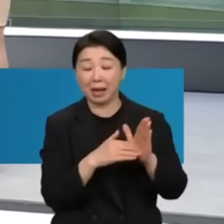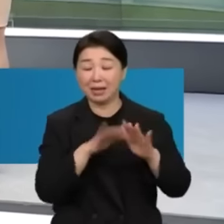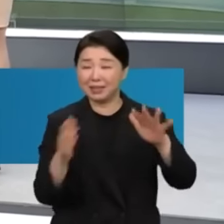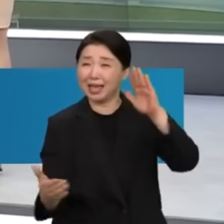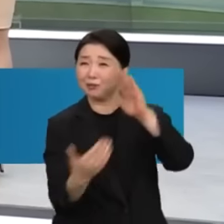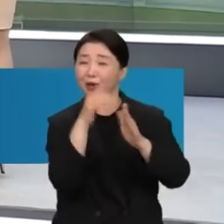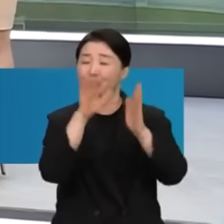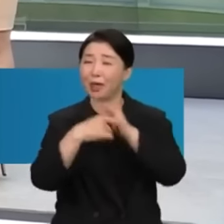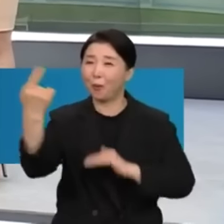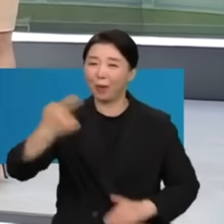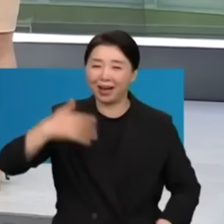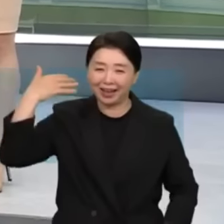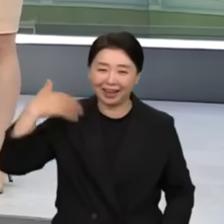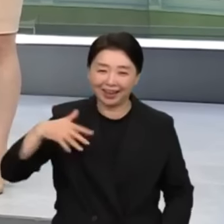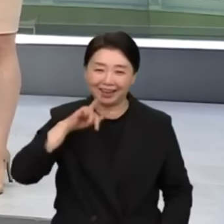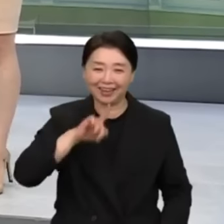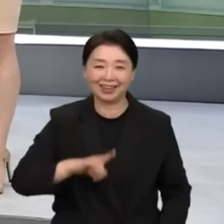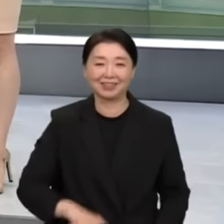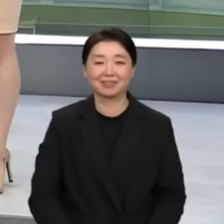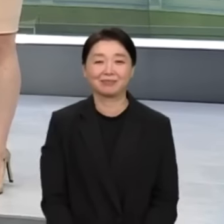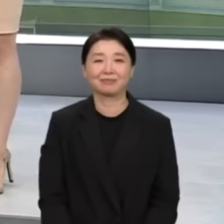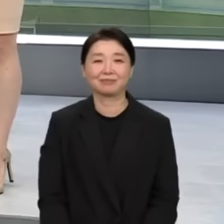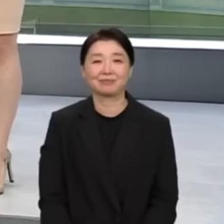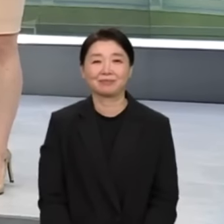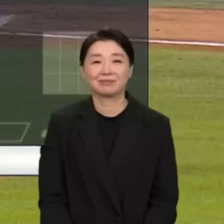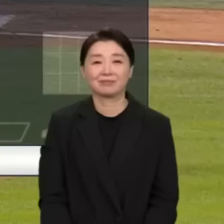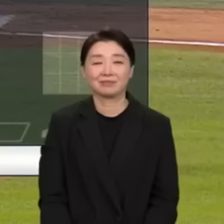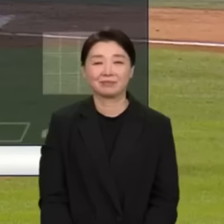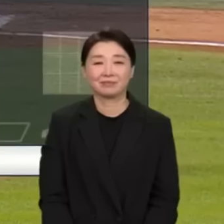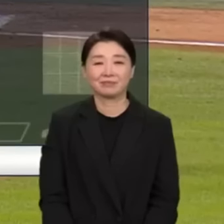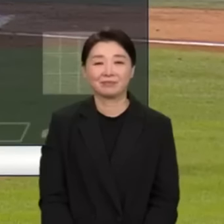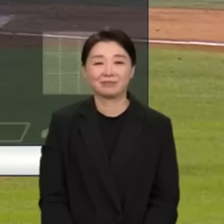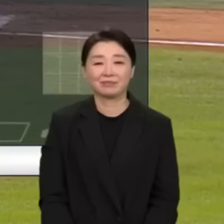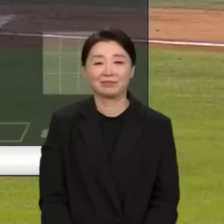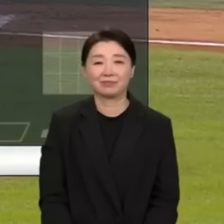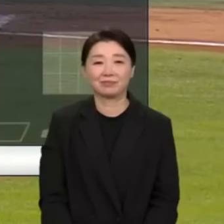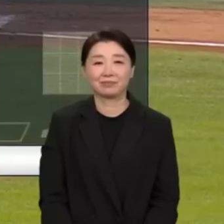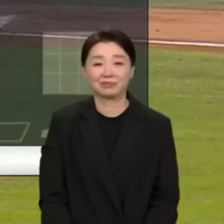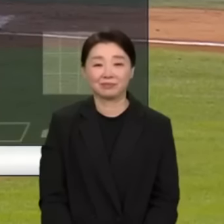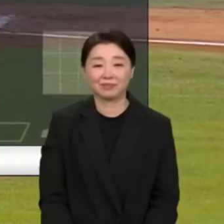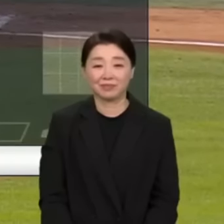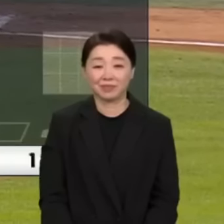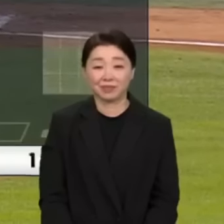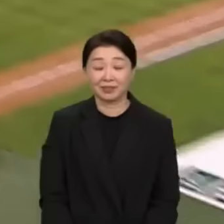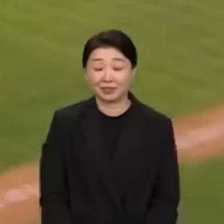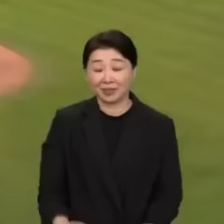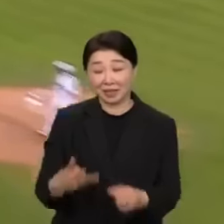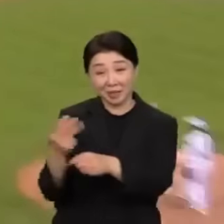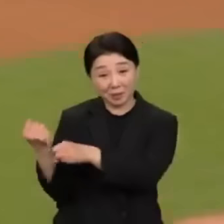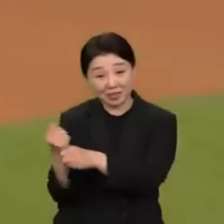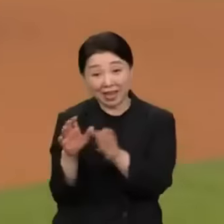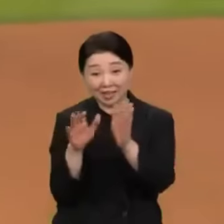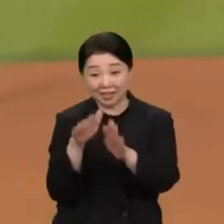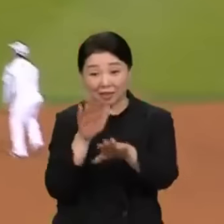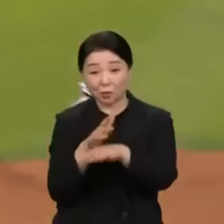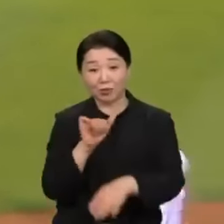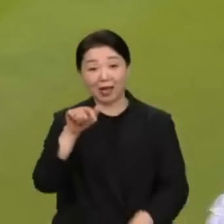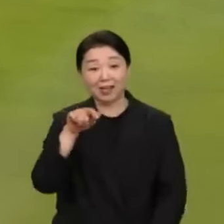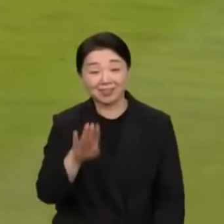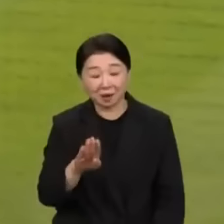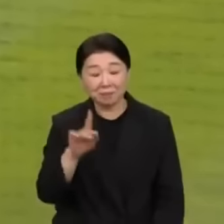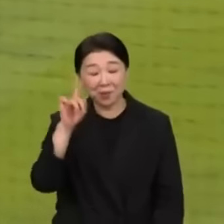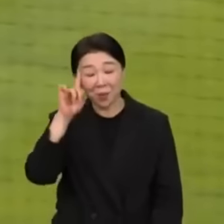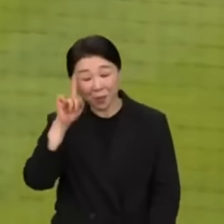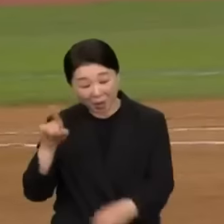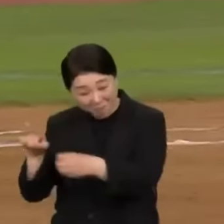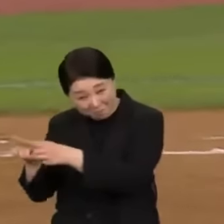아직 오지 않았다고 말했네요. 정수아 기자입니다. 세 번째 타석에선 NC 손아섭이 알칸타라의